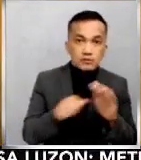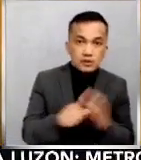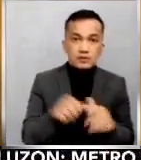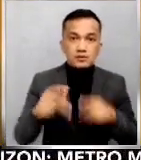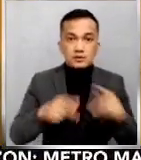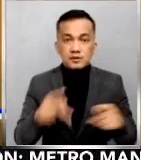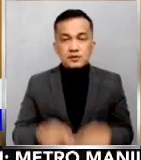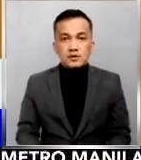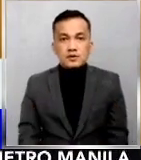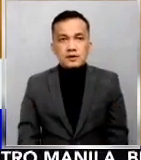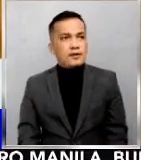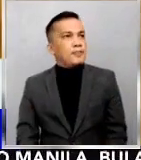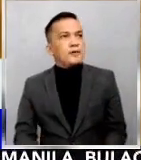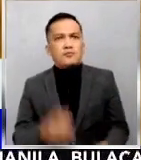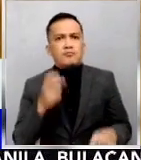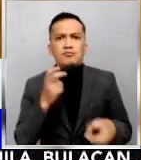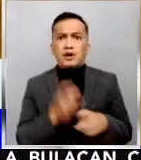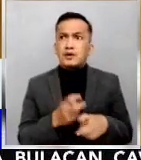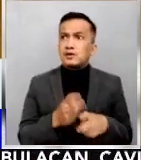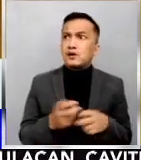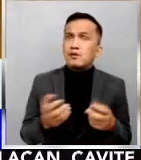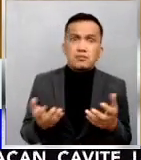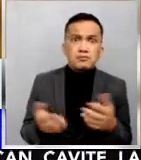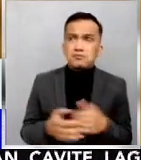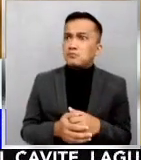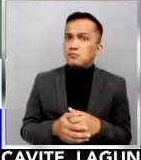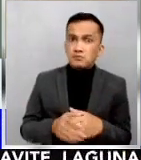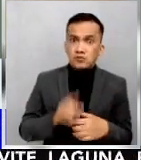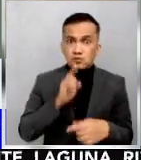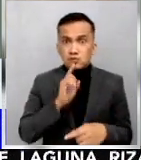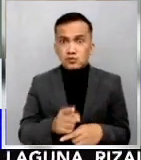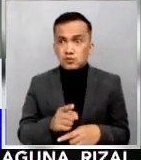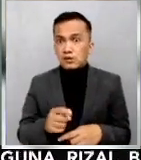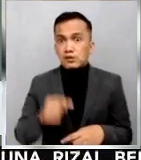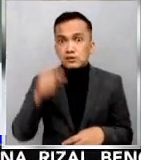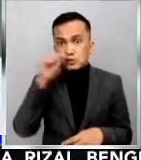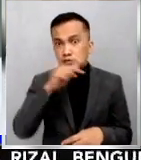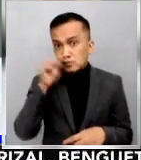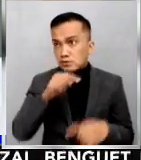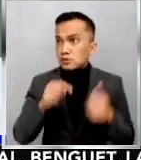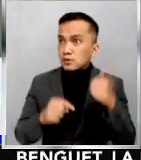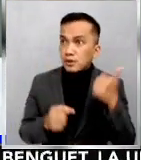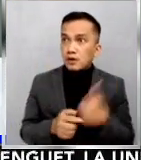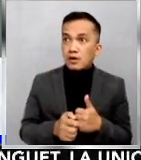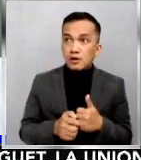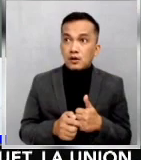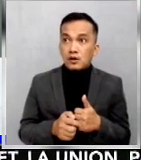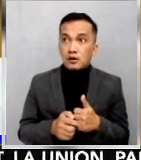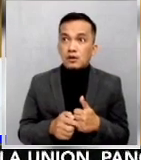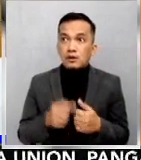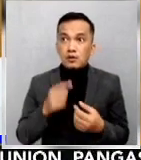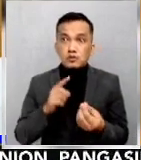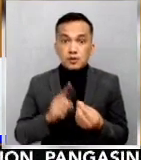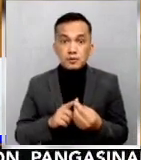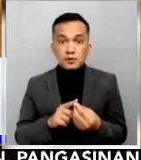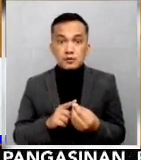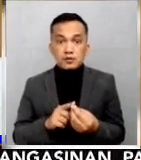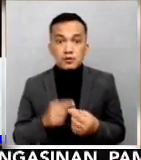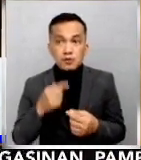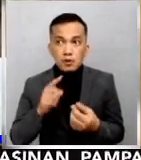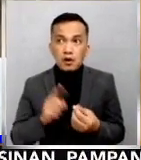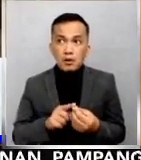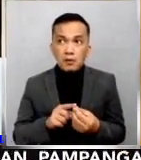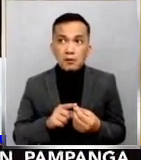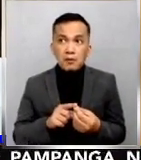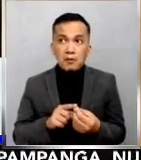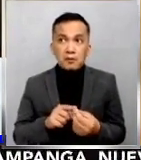kasi una, totoo po yung nagsisinungaling yung iba. Kakausapin ko po yung kakausapin namin na para nang yung